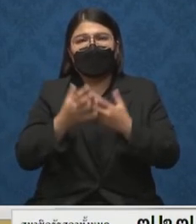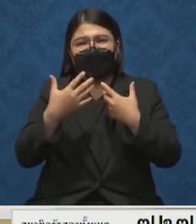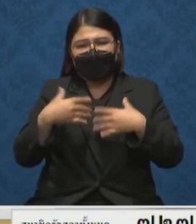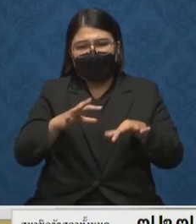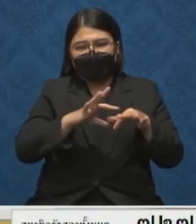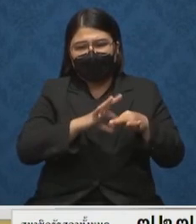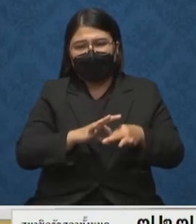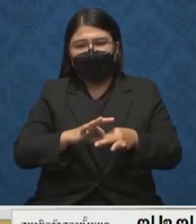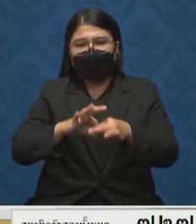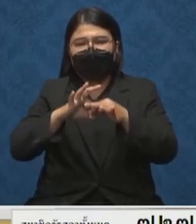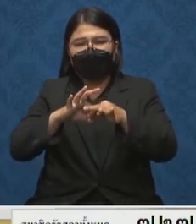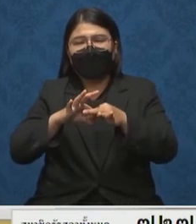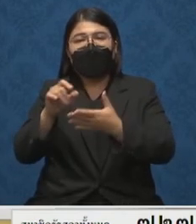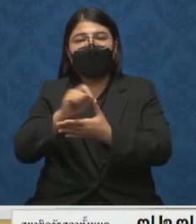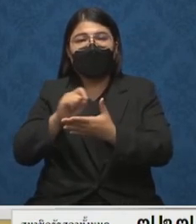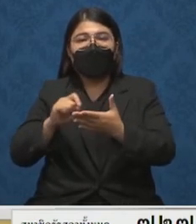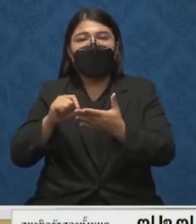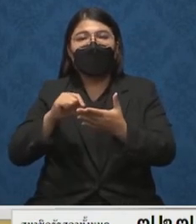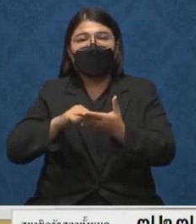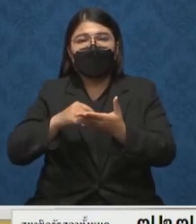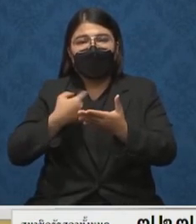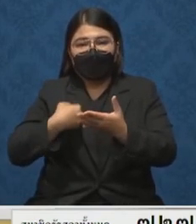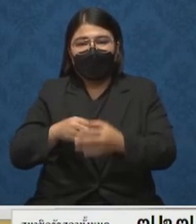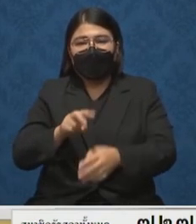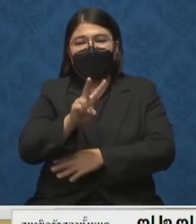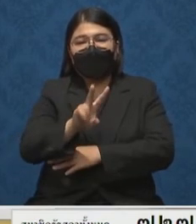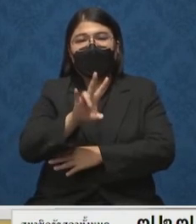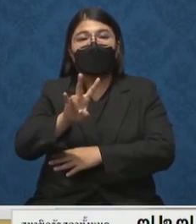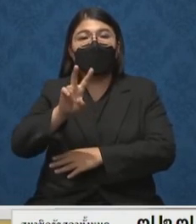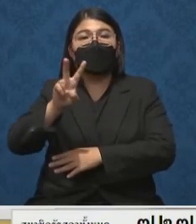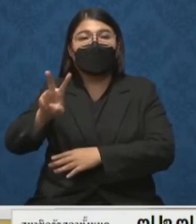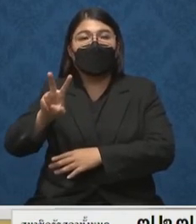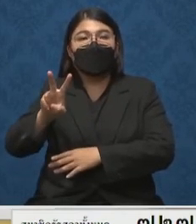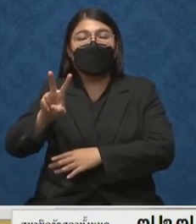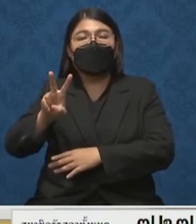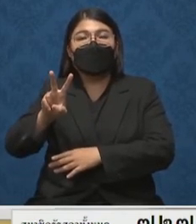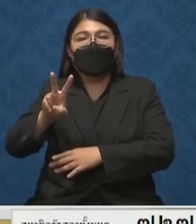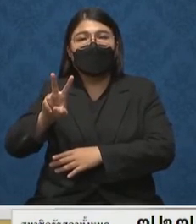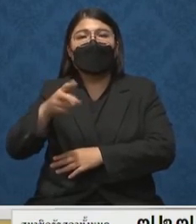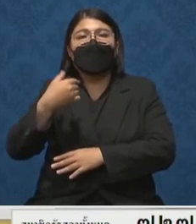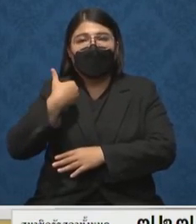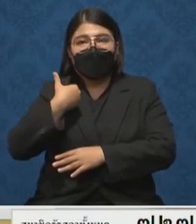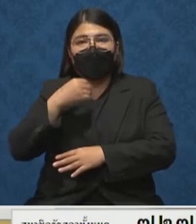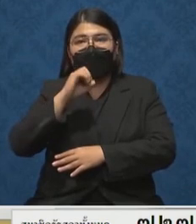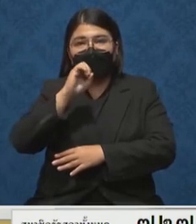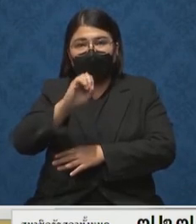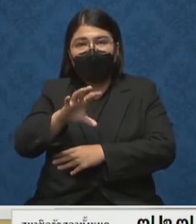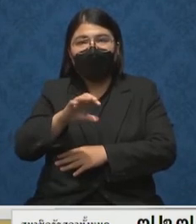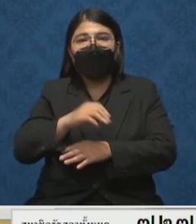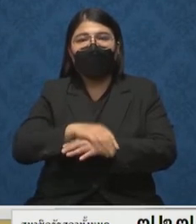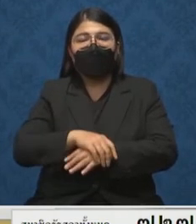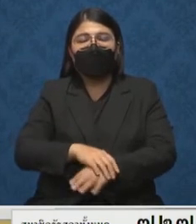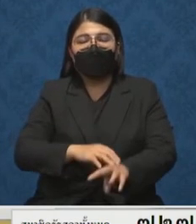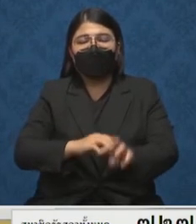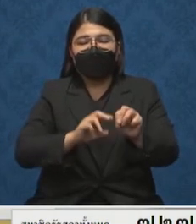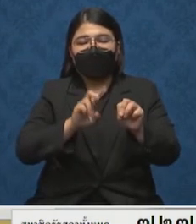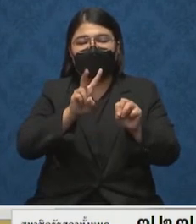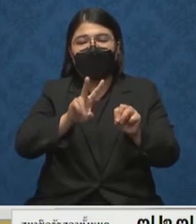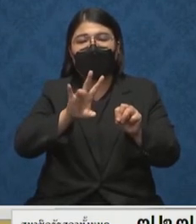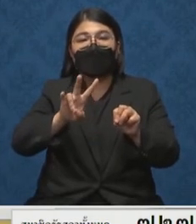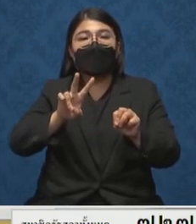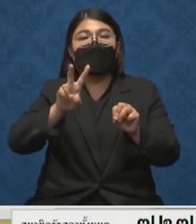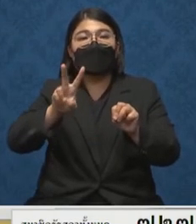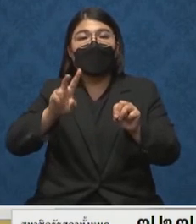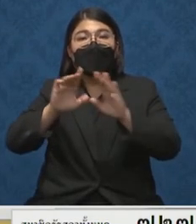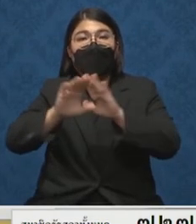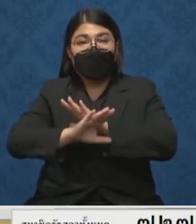การแค่ไขเพ่มเติมมาตร? 272ในมาตร Lars Ramให้ยกเลิกวามในมาตราล 272 ที่